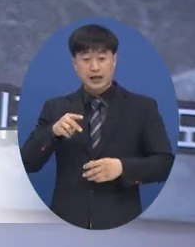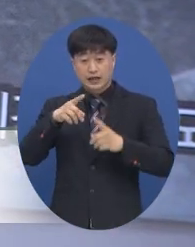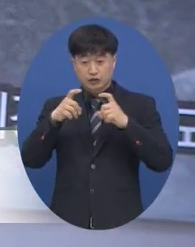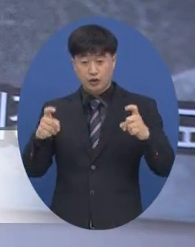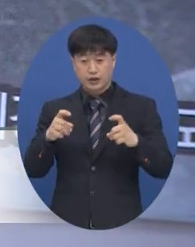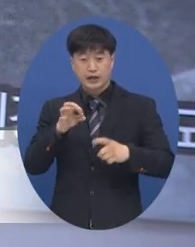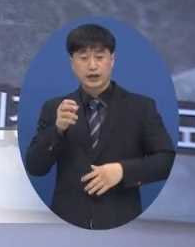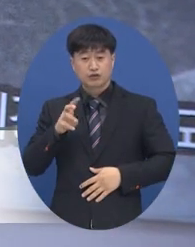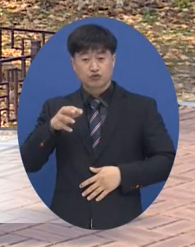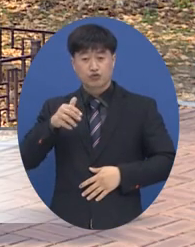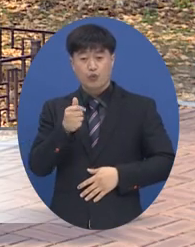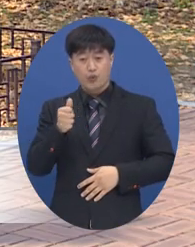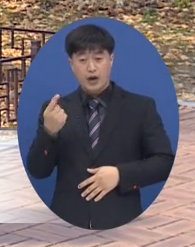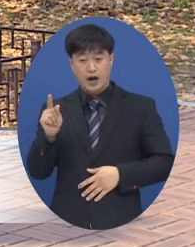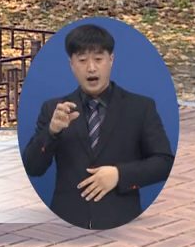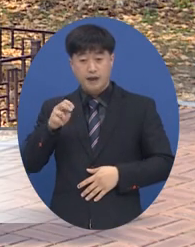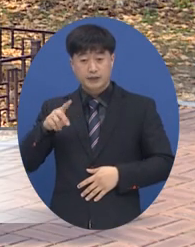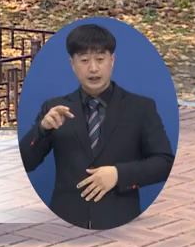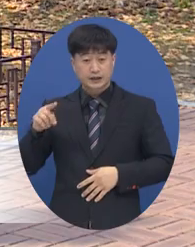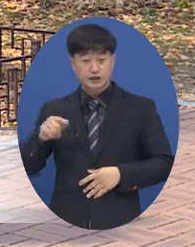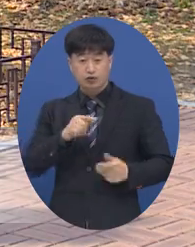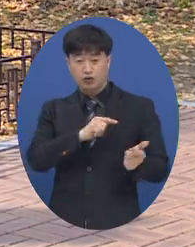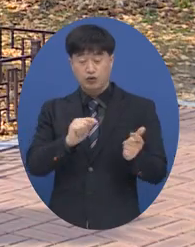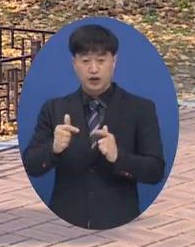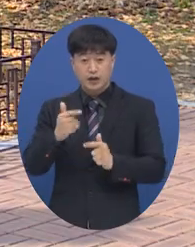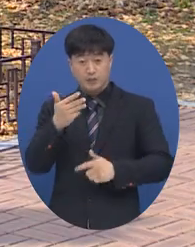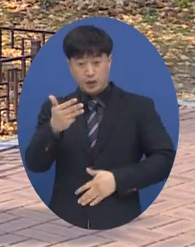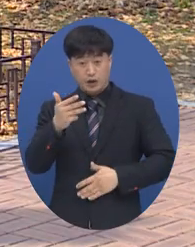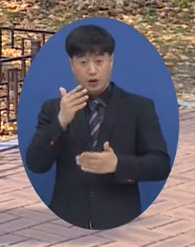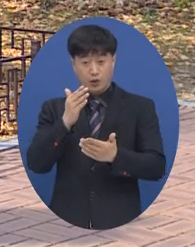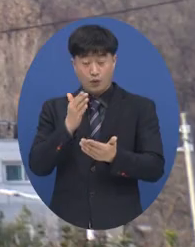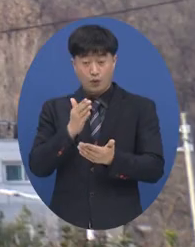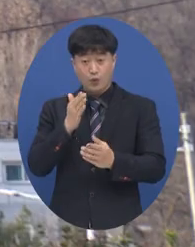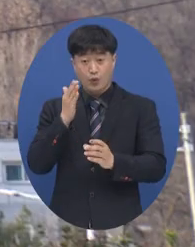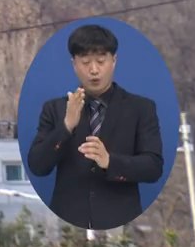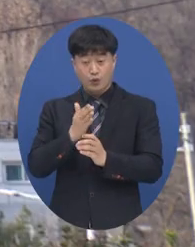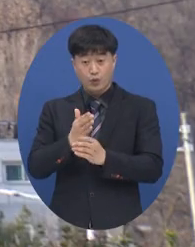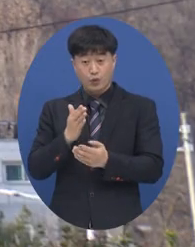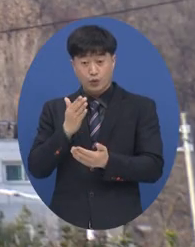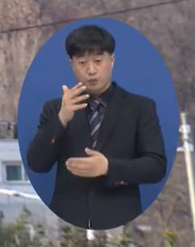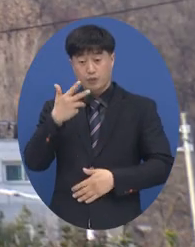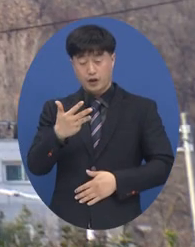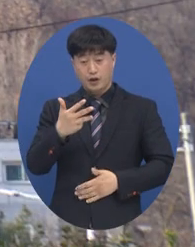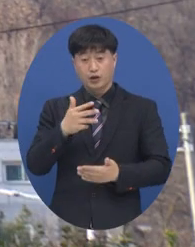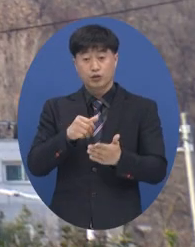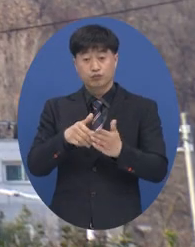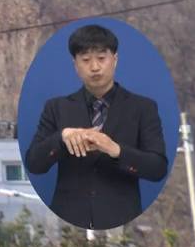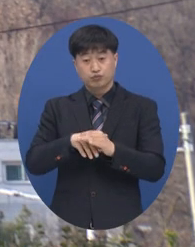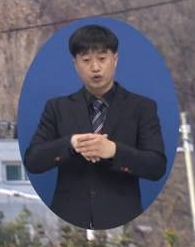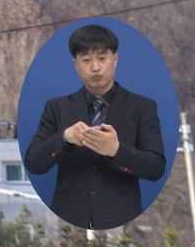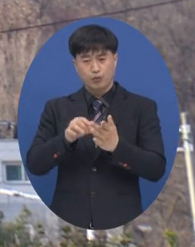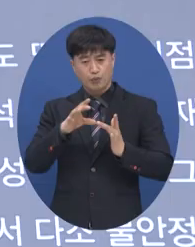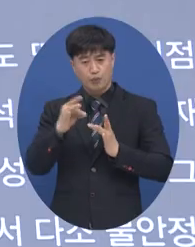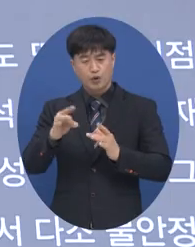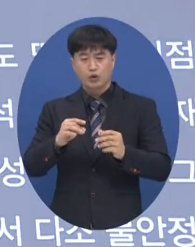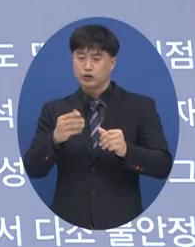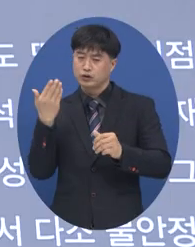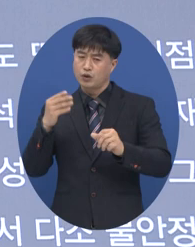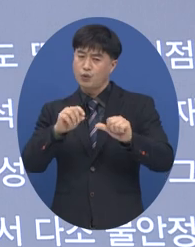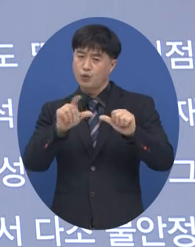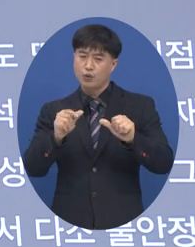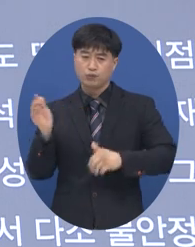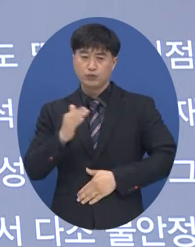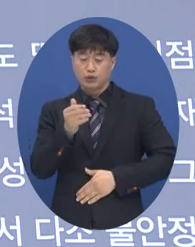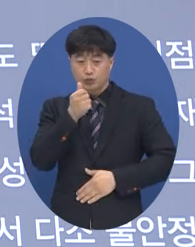고향 벽제 관지 그리고 안양 중초 4g 삼층석탑 등 8개 문화재들을 선정해 지난 5월부터